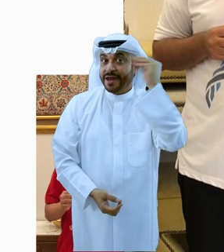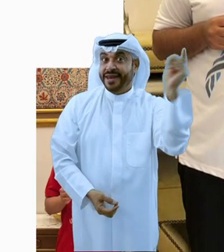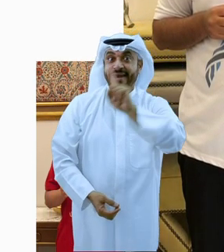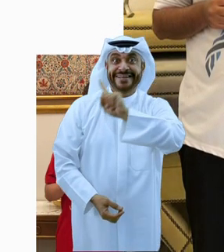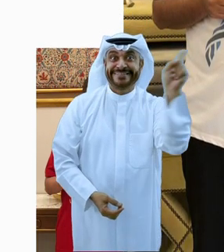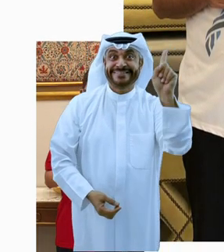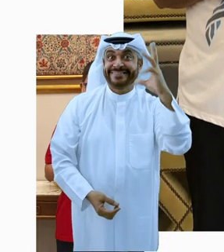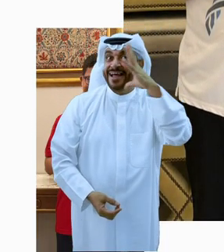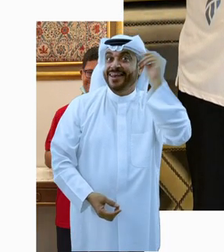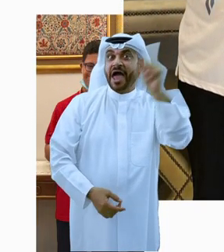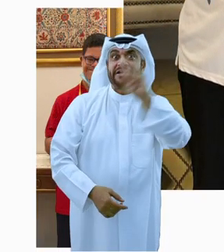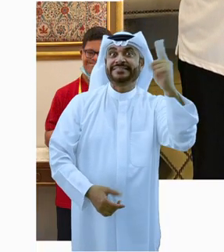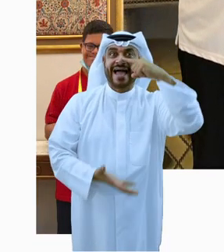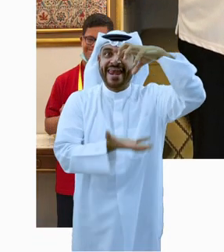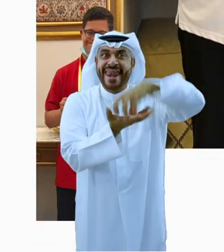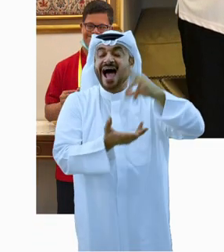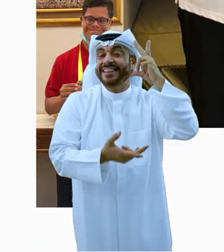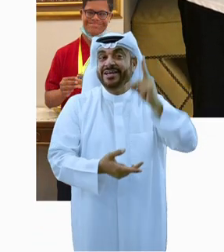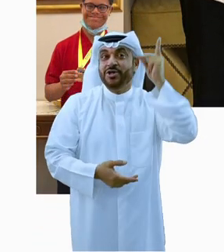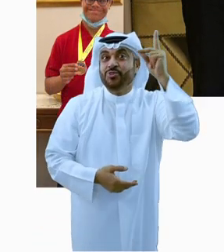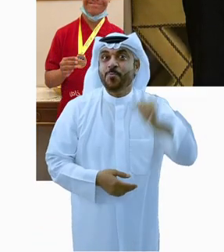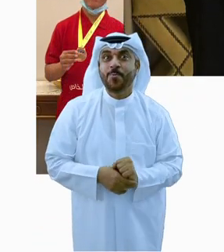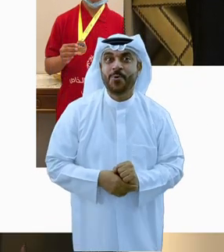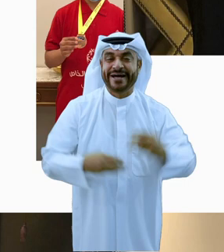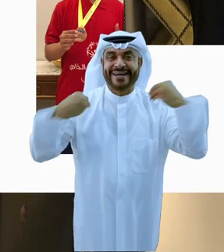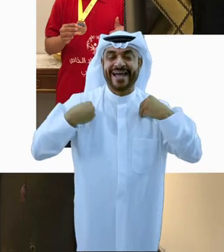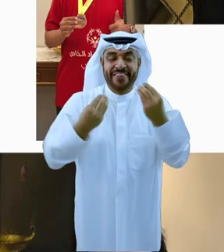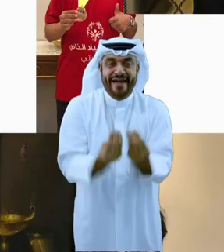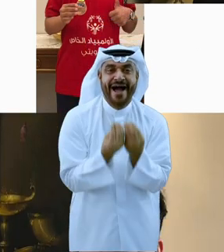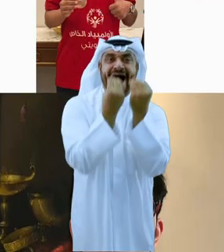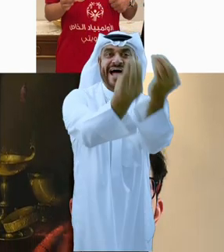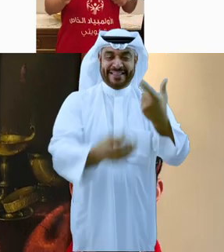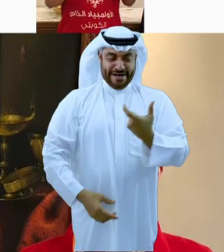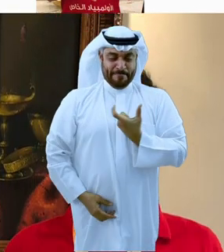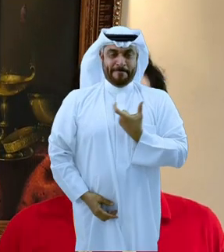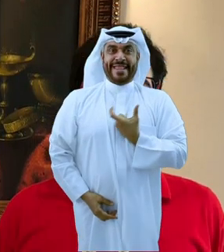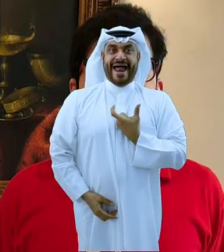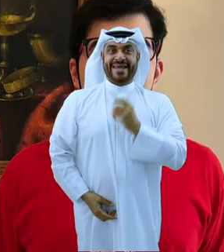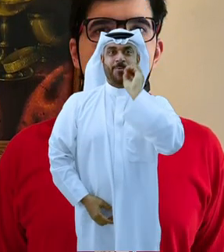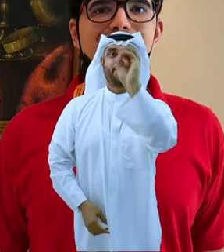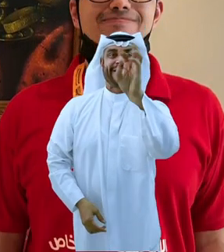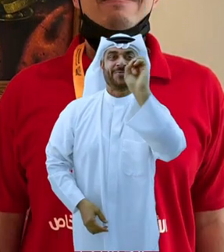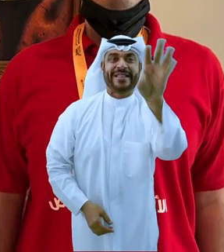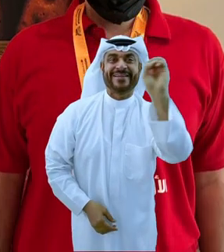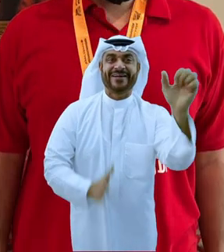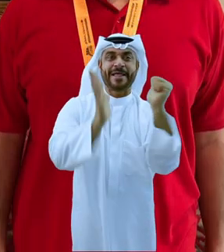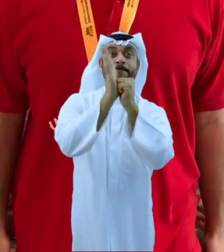وما ننسى نادي الطموح الرياضي تكريم عياله وتوصيل الميداليات إلى بيوتهم.